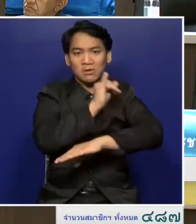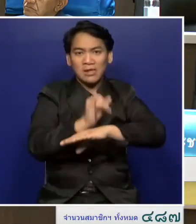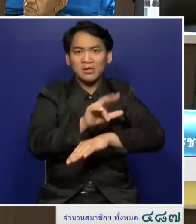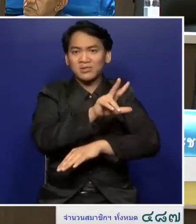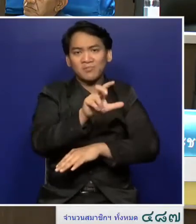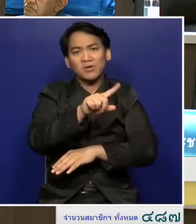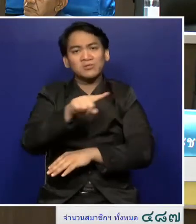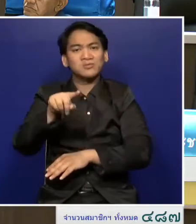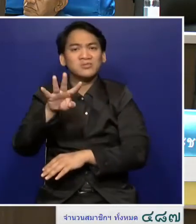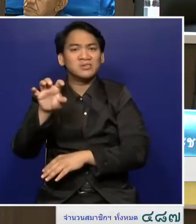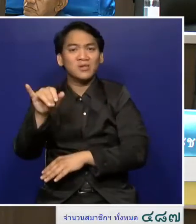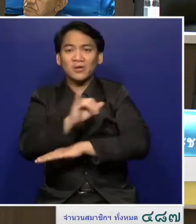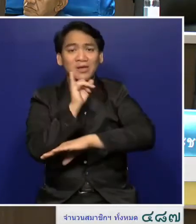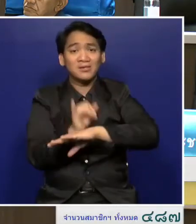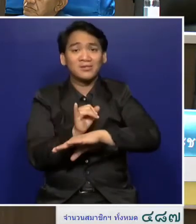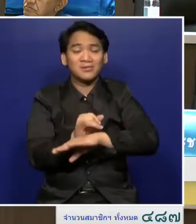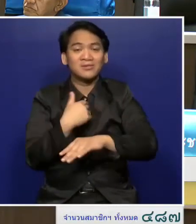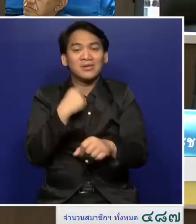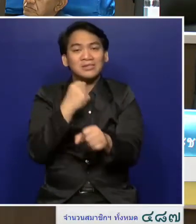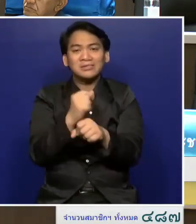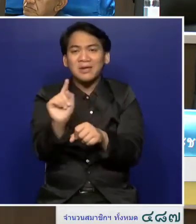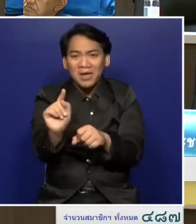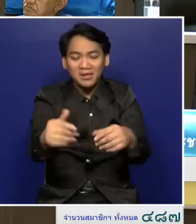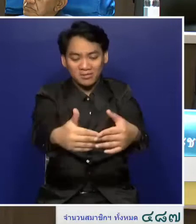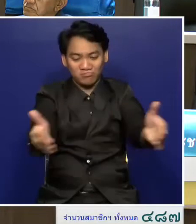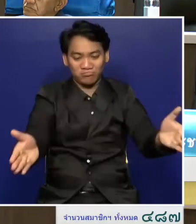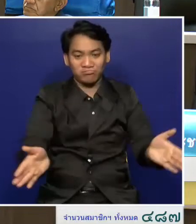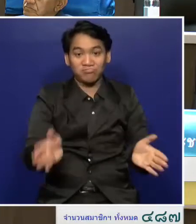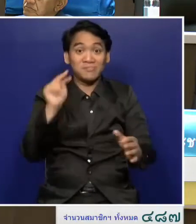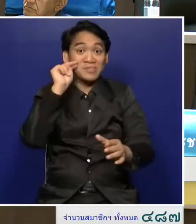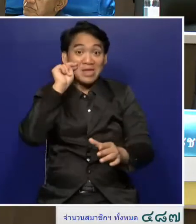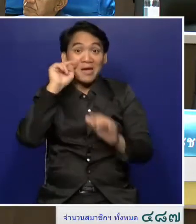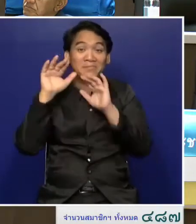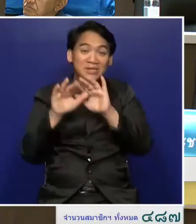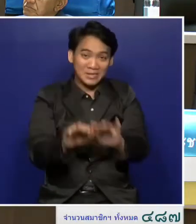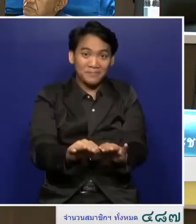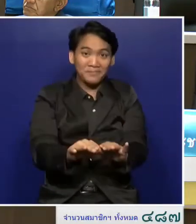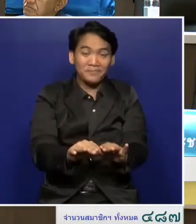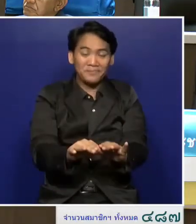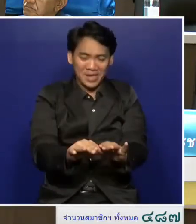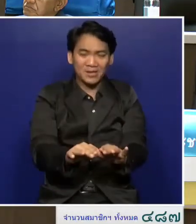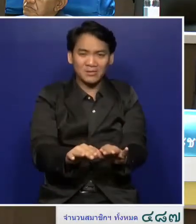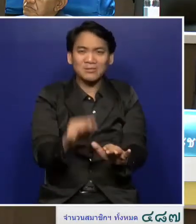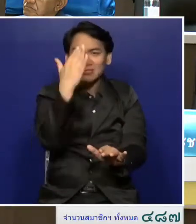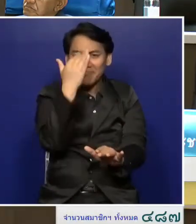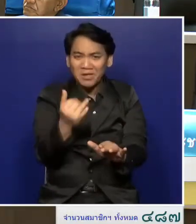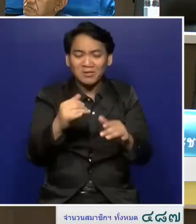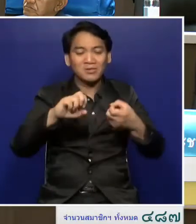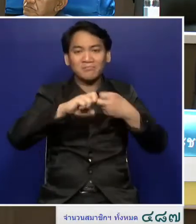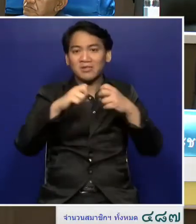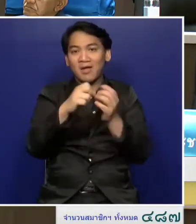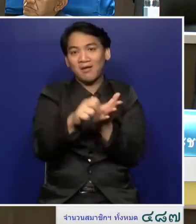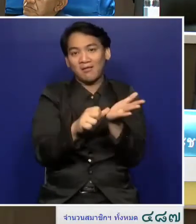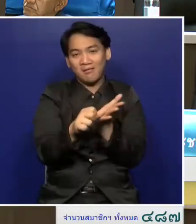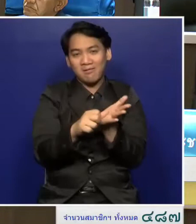แก้มริงเพื่เป็เห่งกักเก็บน้ำฝนเพื่อรอระบายออกเป็นการป้องกันและแ้ปัญหาน้ำท่วมของพืนที่ดั